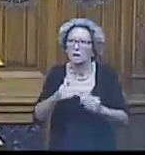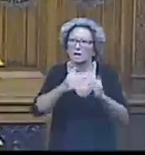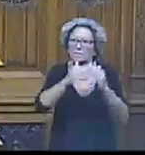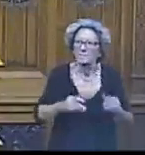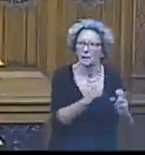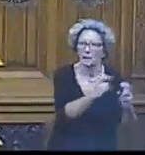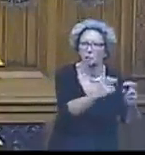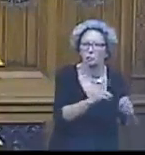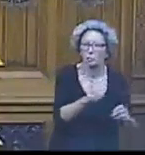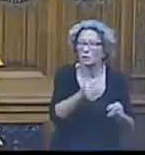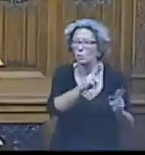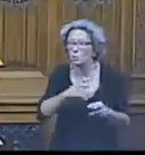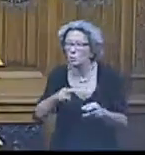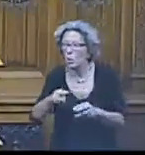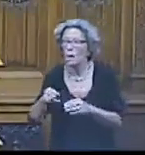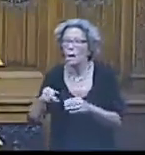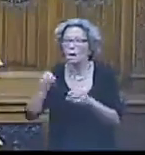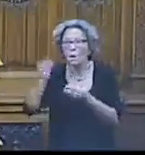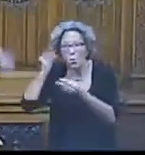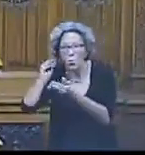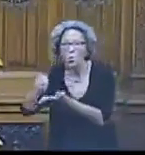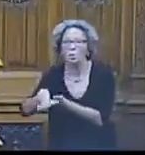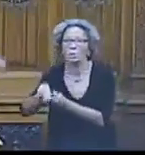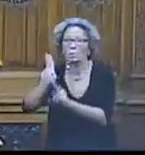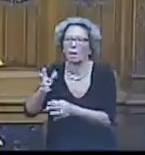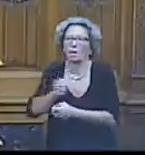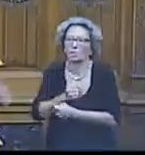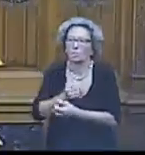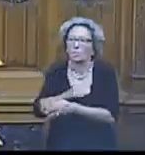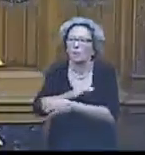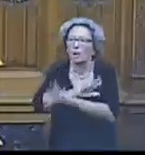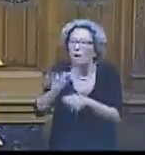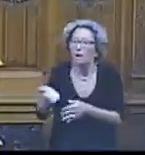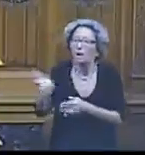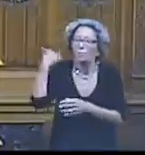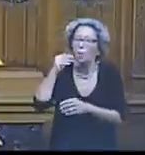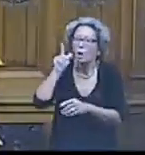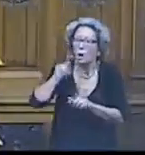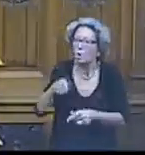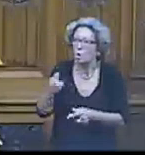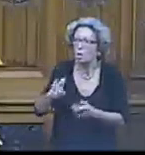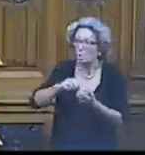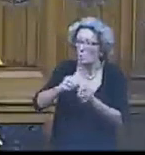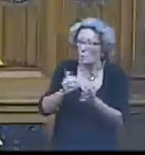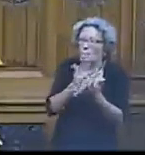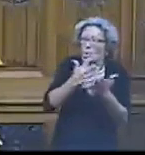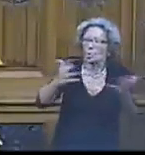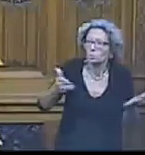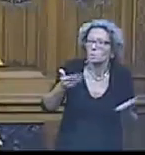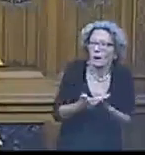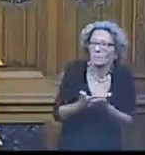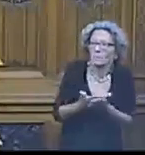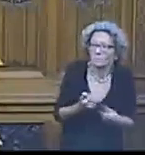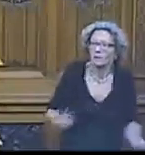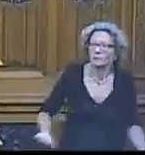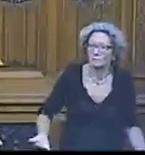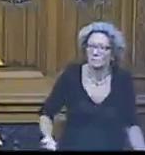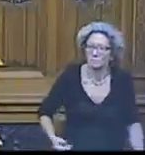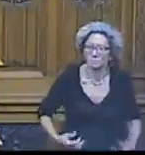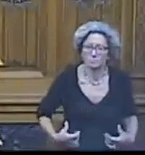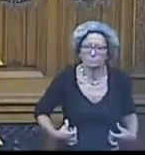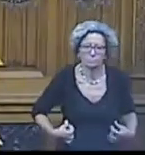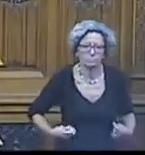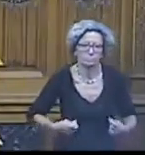man eine normale Unterbringung schaffen kann, so wie in allen anderen Flüchtlingswellen davor, der macht ein Problem größer, als es ist.